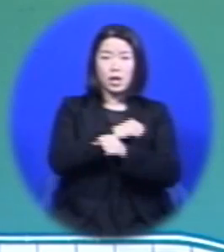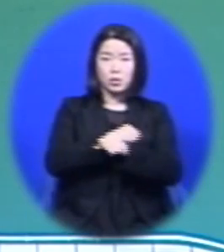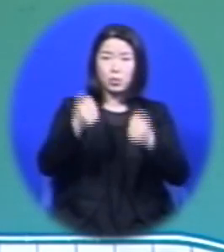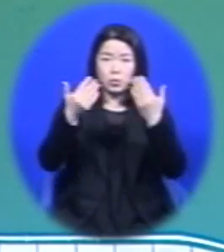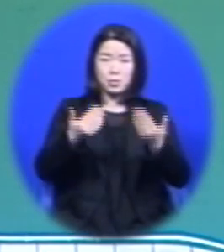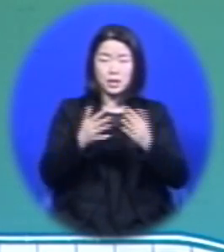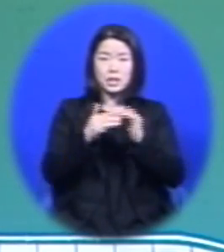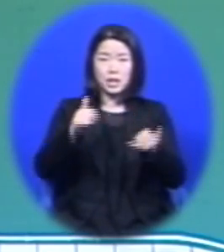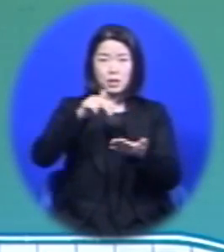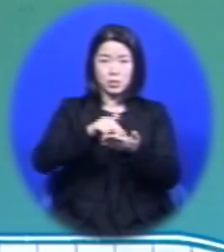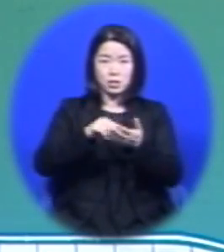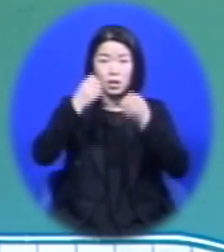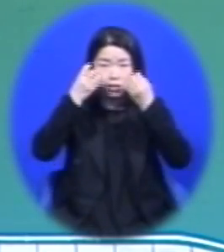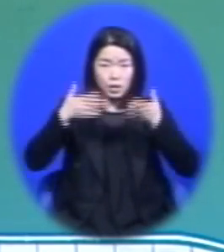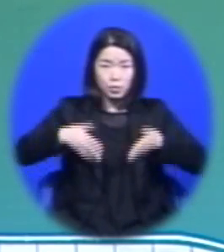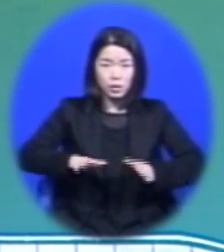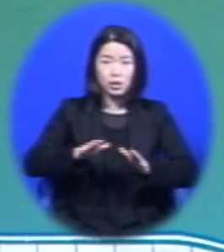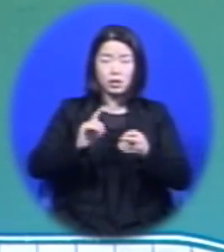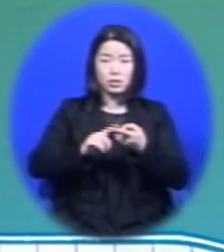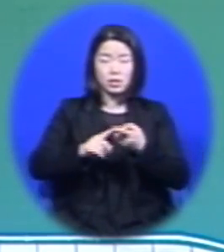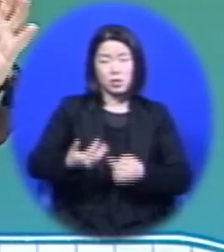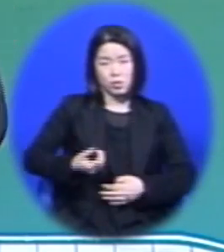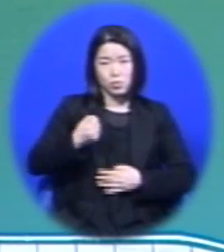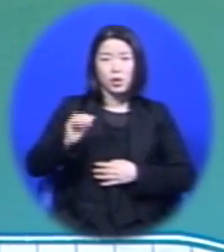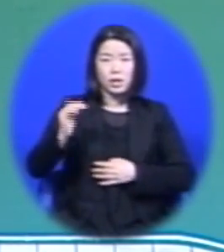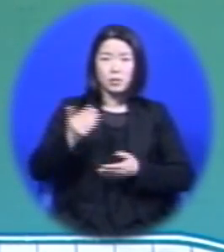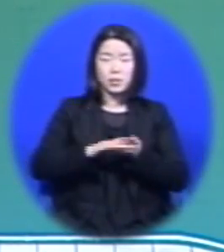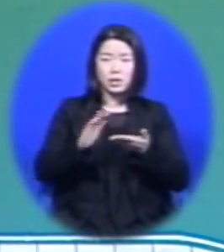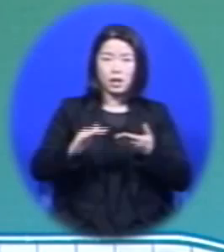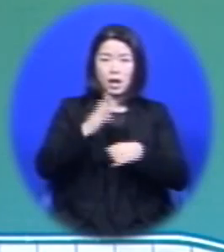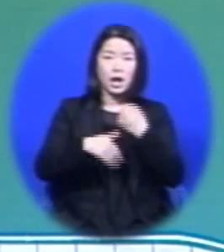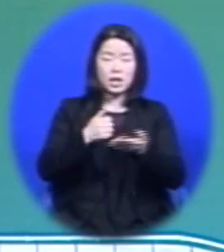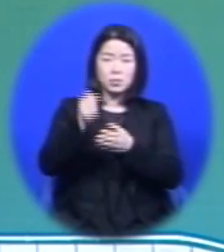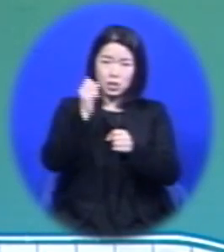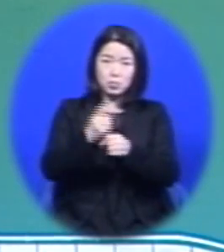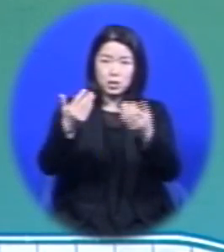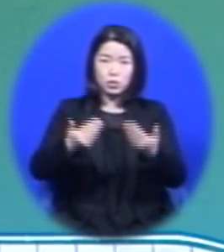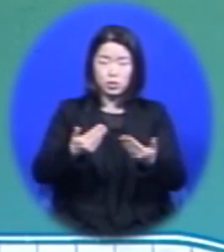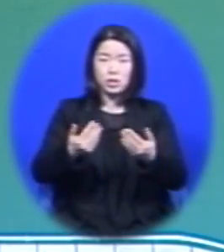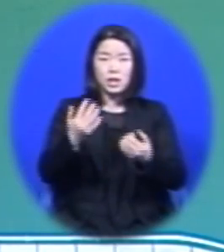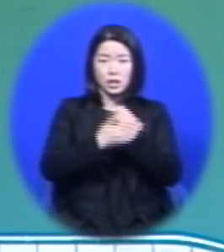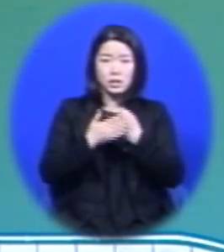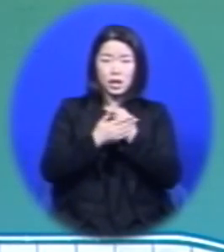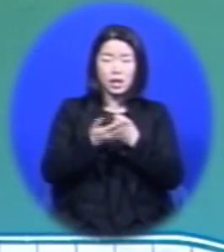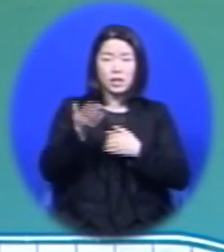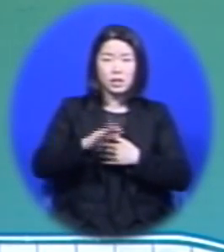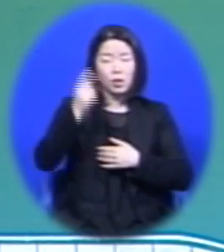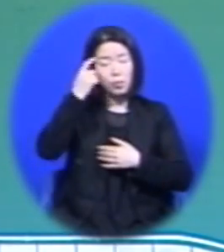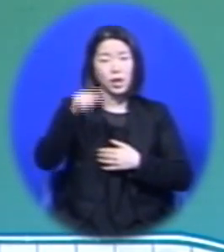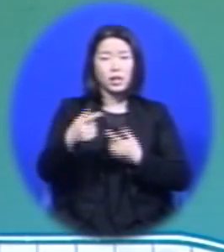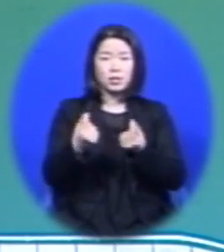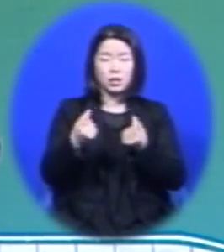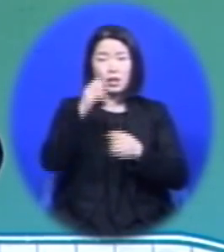용서받은 자로서의 거듭남을 누리셔야 됩니다. 하나님이 이미 주신 은혜인데 왜 이렇게 지나가십니까?